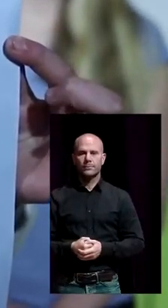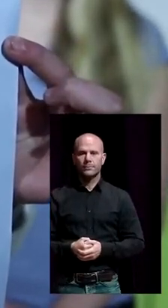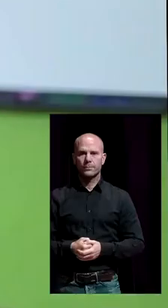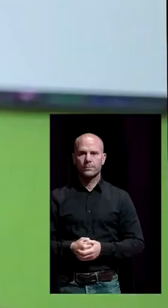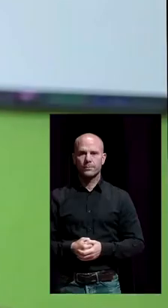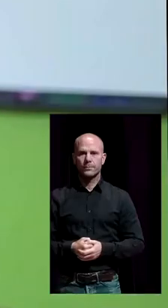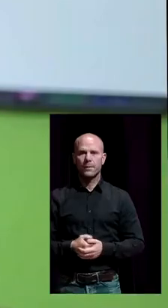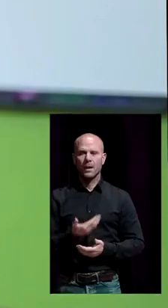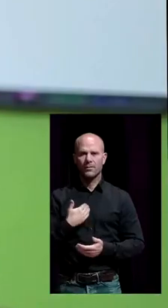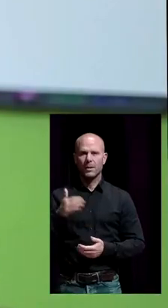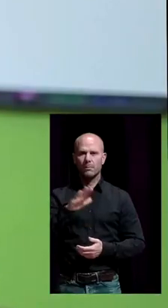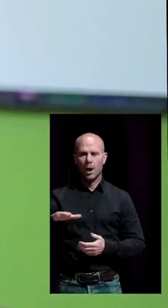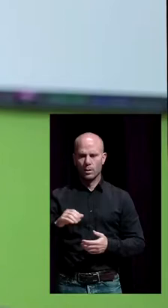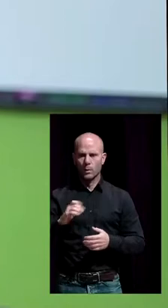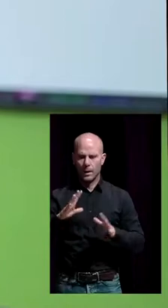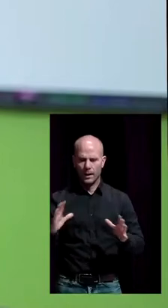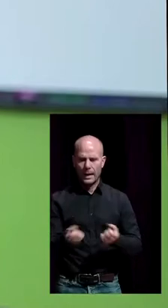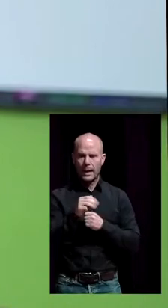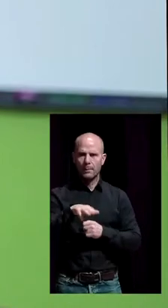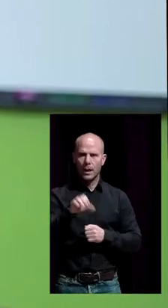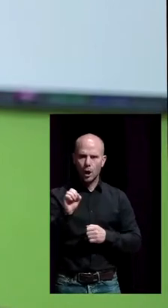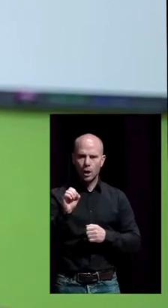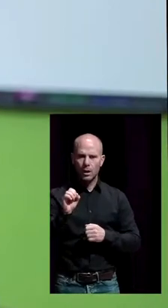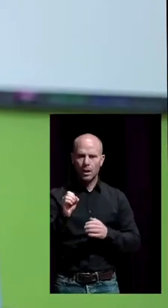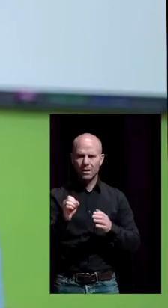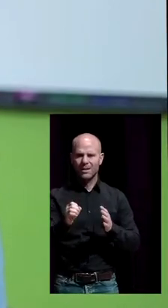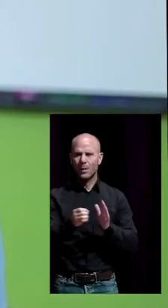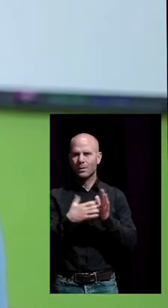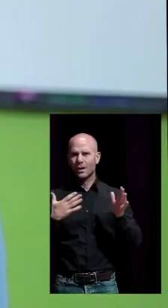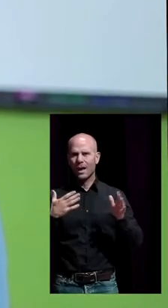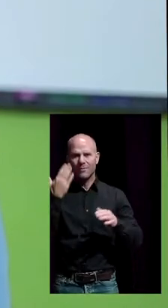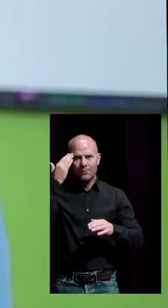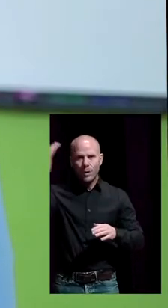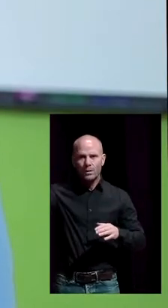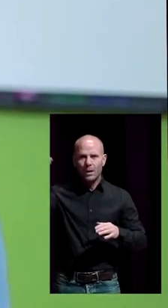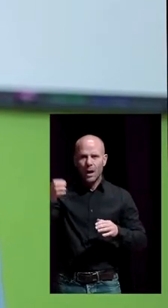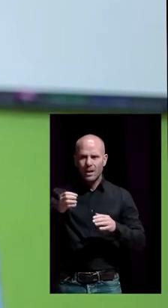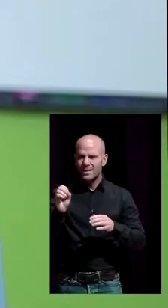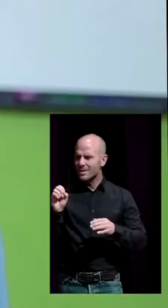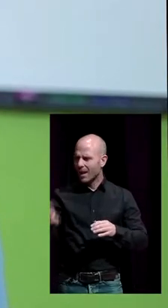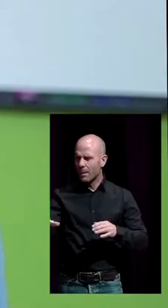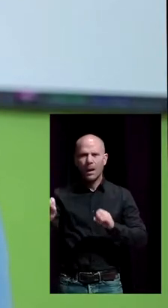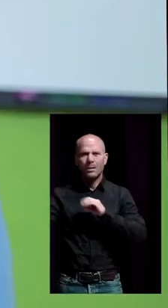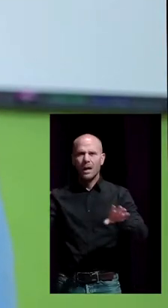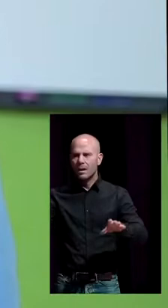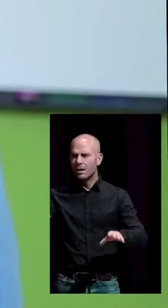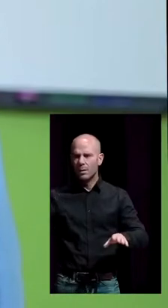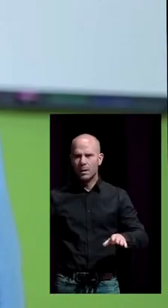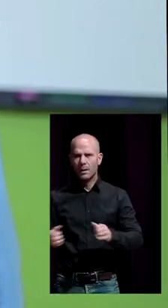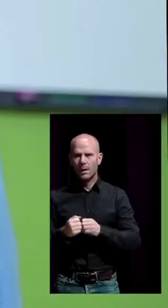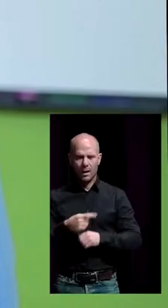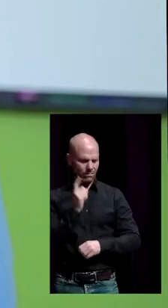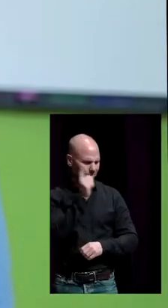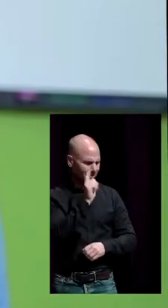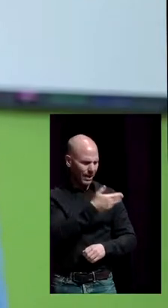Vi barn måste rädda miljön. För vuxna kastar skräp i naturen. Medan de säger att vi inte